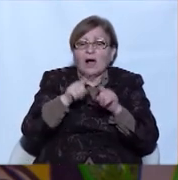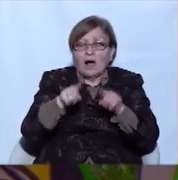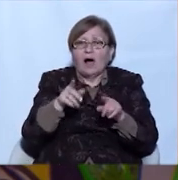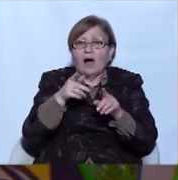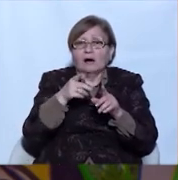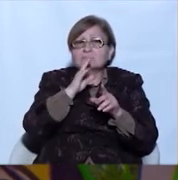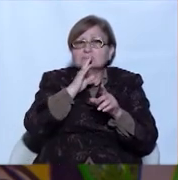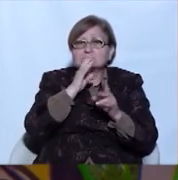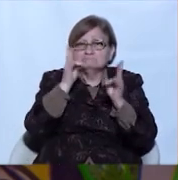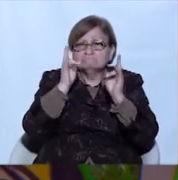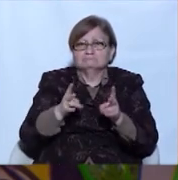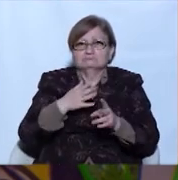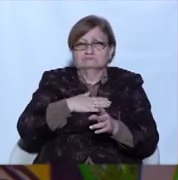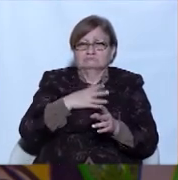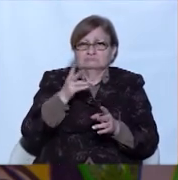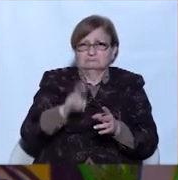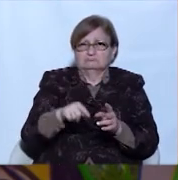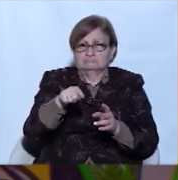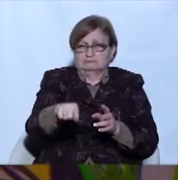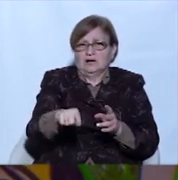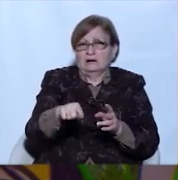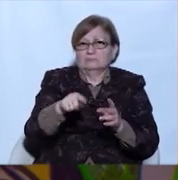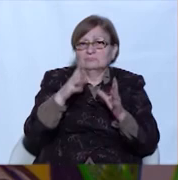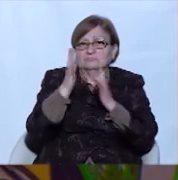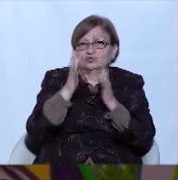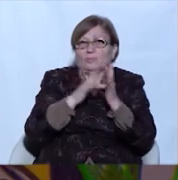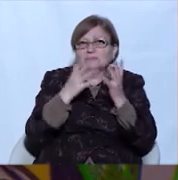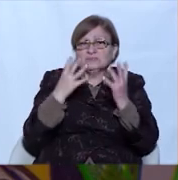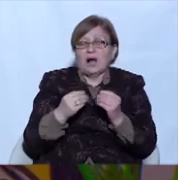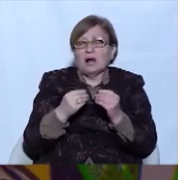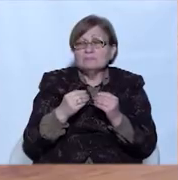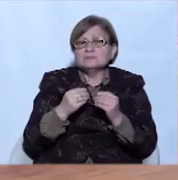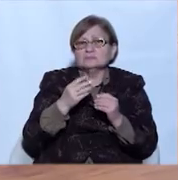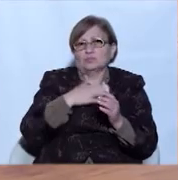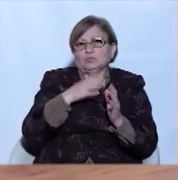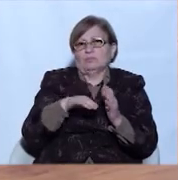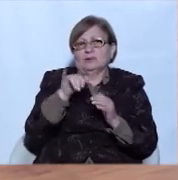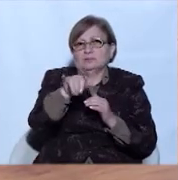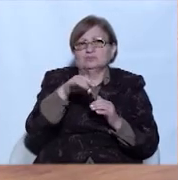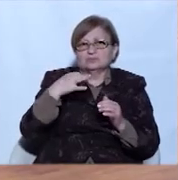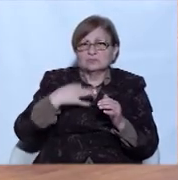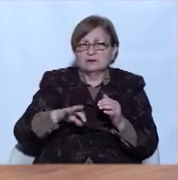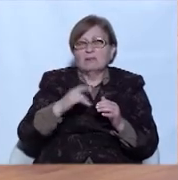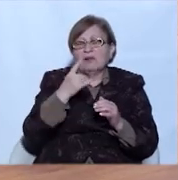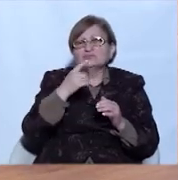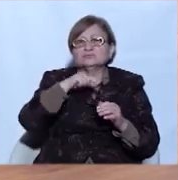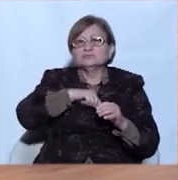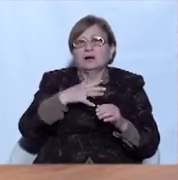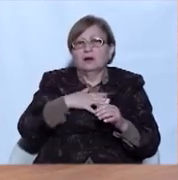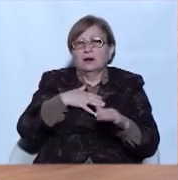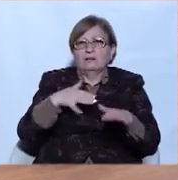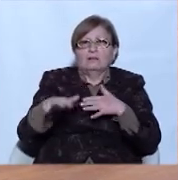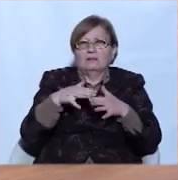ამ ქალს. ბავშვს კი გულში მაგრა ჩაუკრავს ანგელოზის ქანდაკება, სუნთქვა უსუსტდება